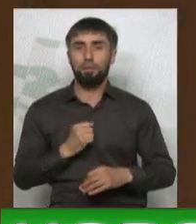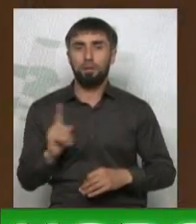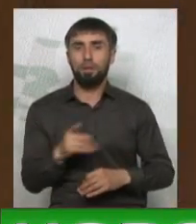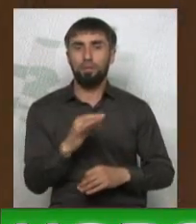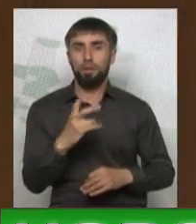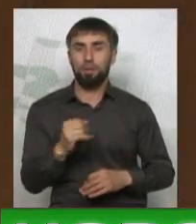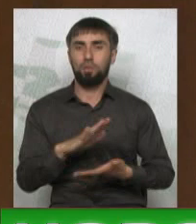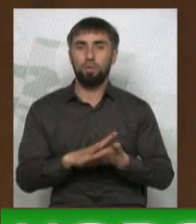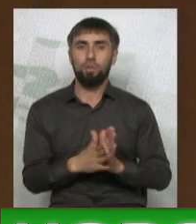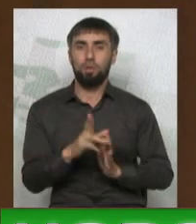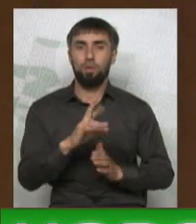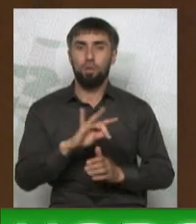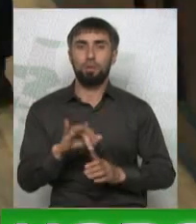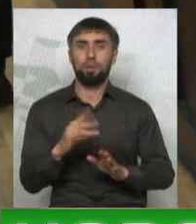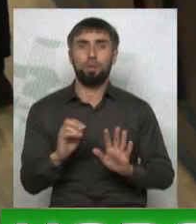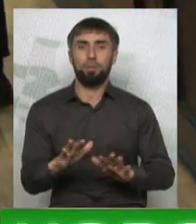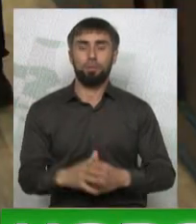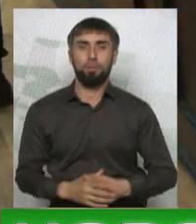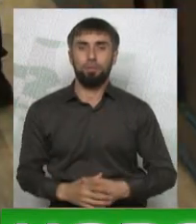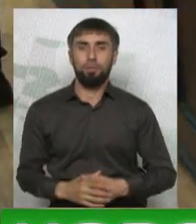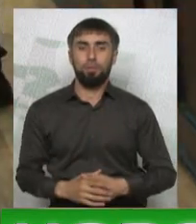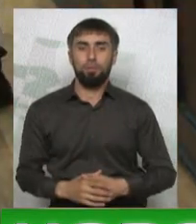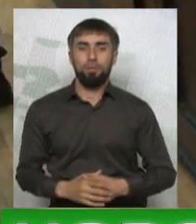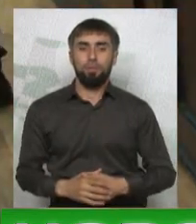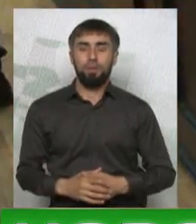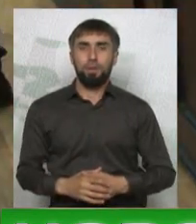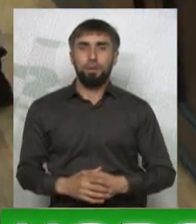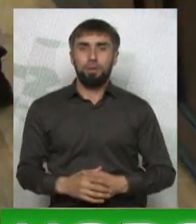кампании, ситуации с корью и не только. Рина Сычёва, Хамзат Хулухоев, Новости 24.